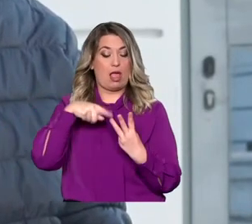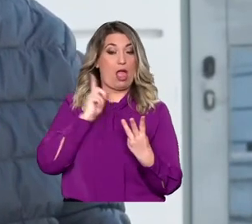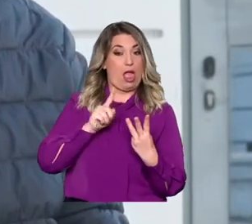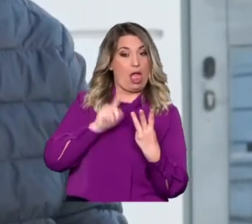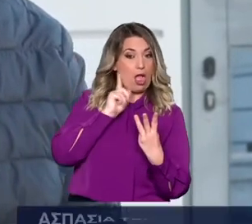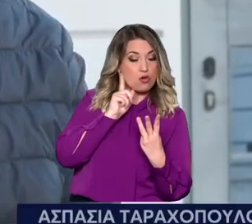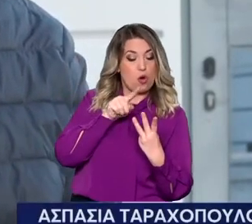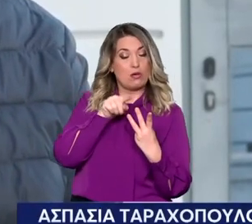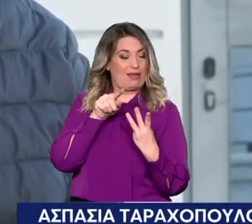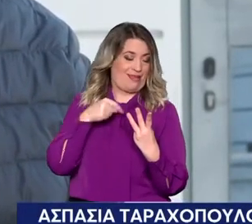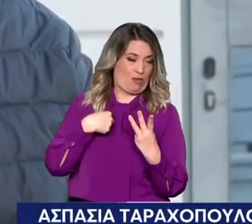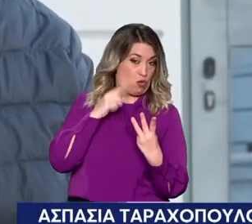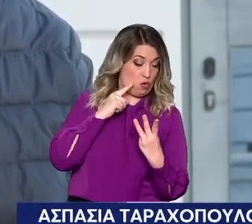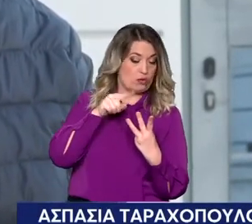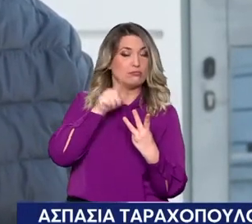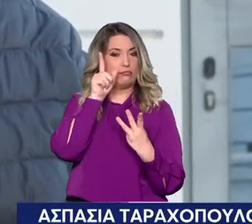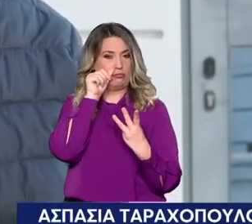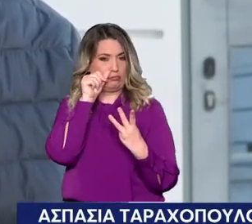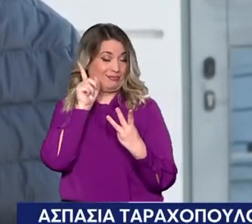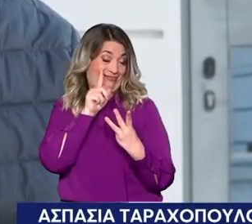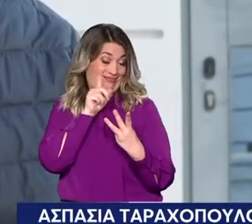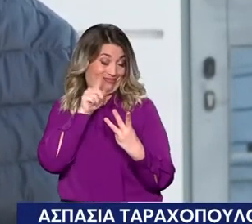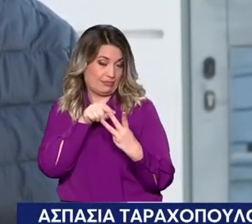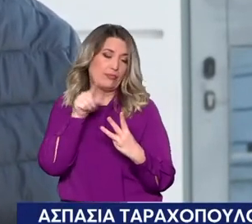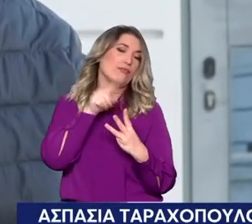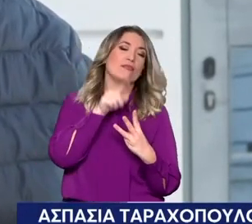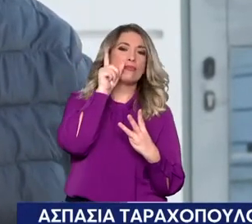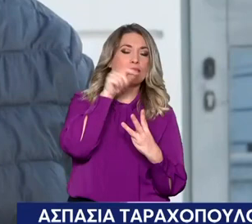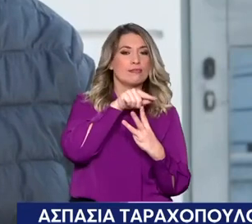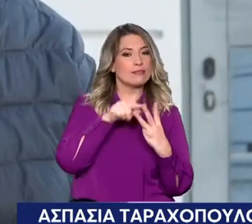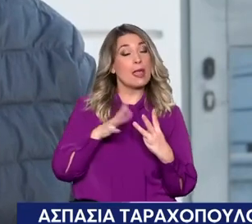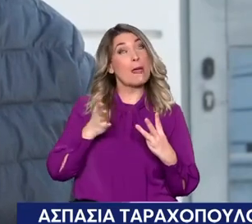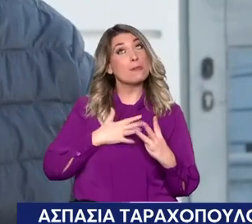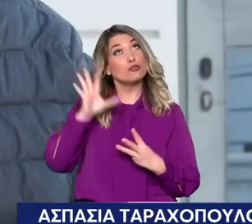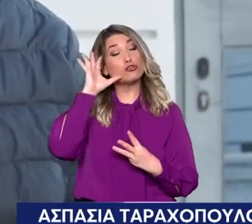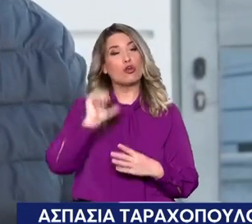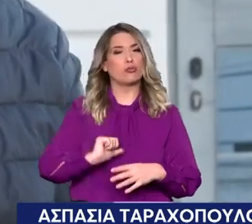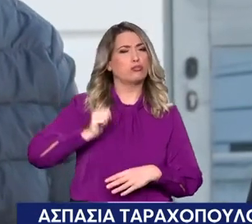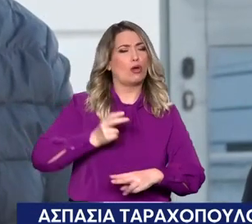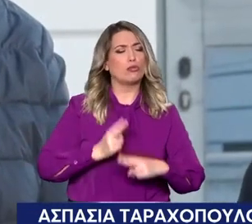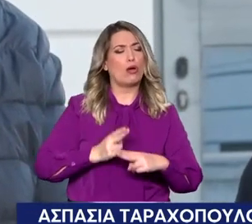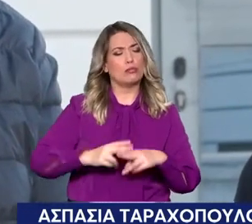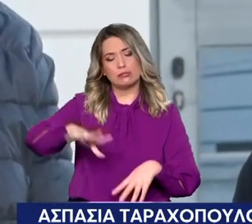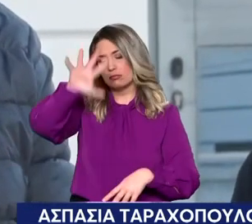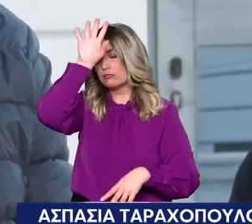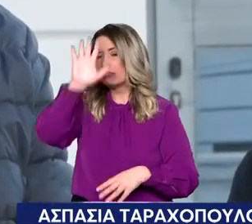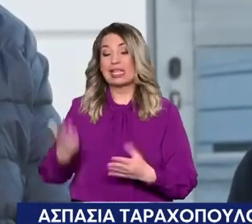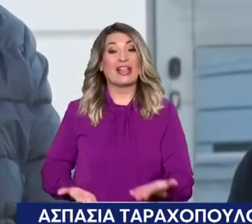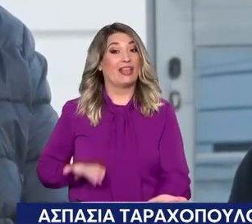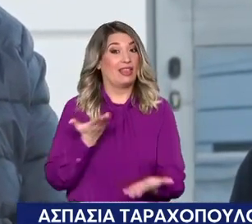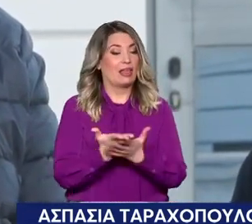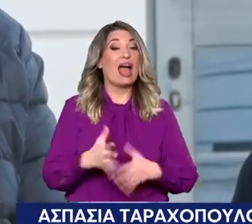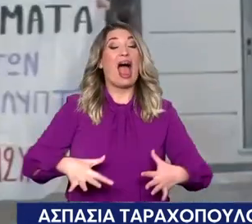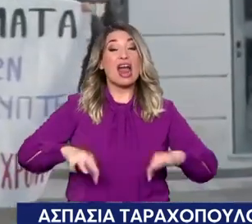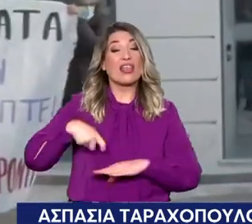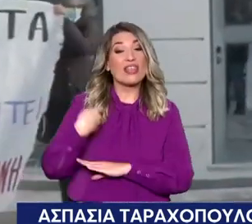κύριος πρεβενιός ε θεωρώ θα το πρώτο μας και βασικό αίτημα που θα γίνει είναι να γίνει δίκη και κλεισμένων